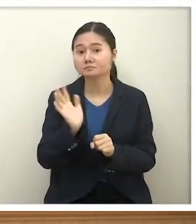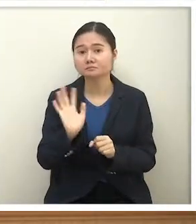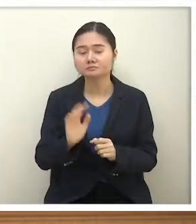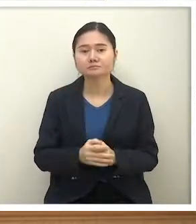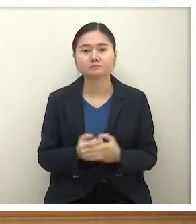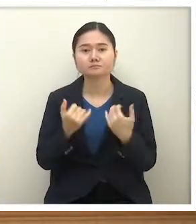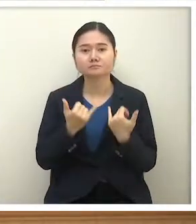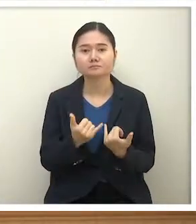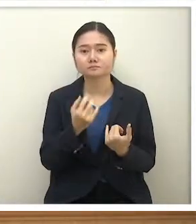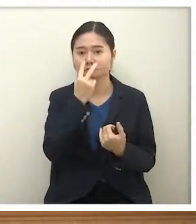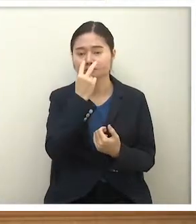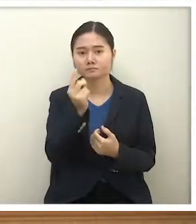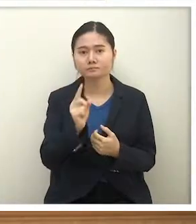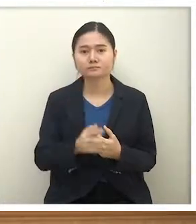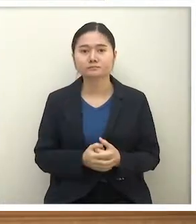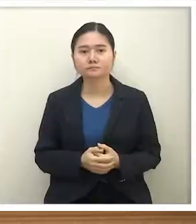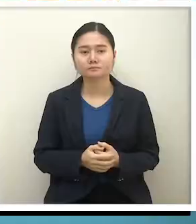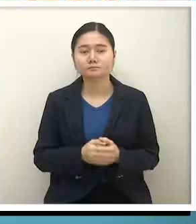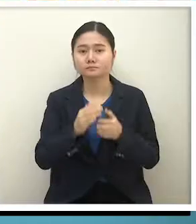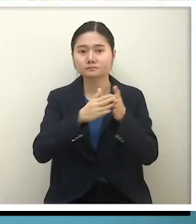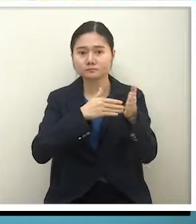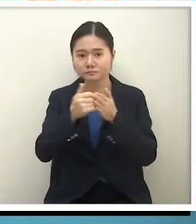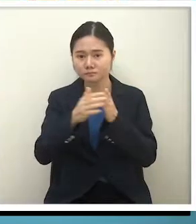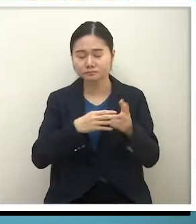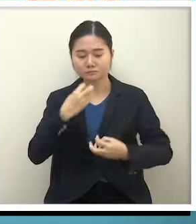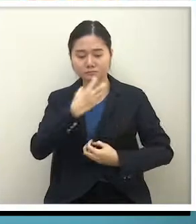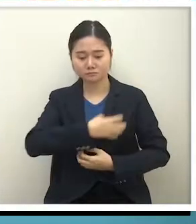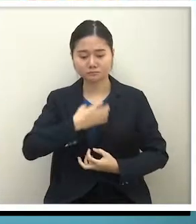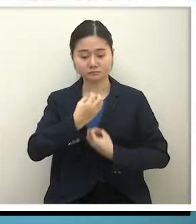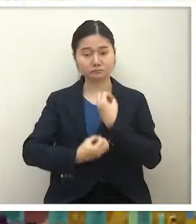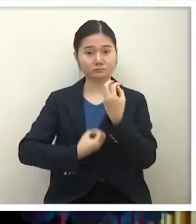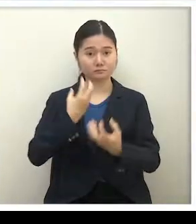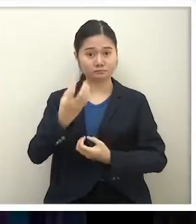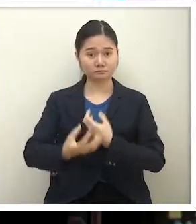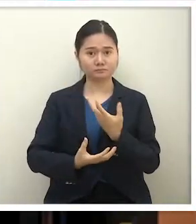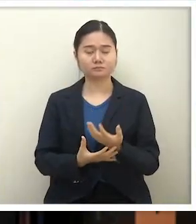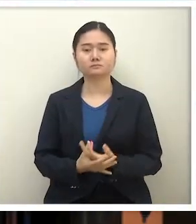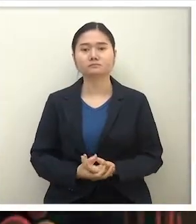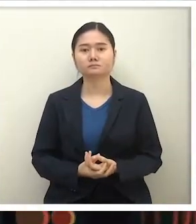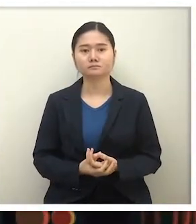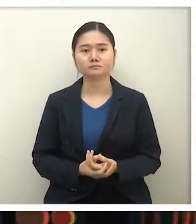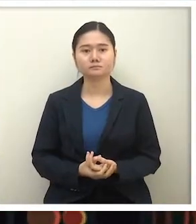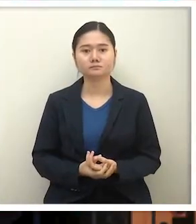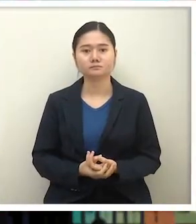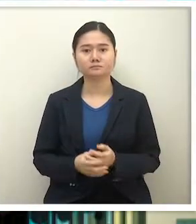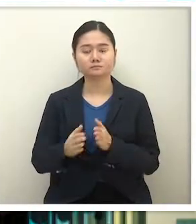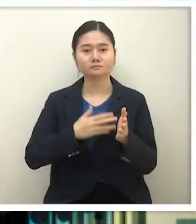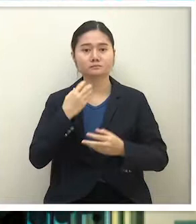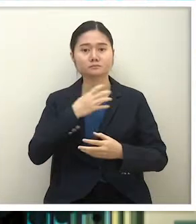เขาต้องมาดูเรื่องสีที่จะสื่ออารมณ์ด้วยนะครับสื่ออารม